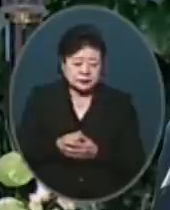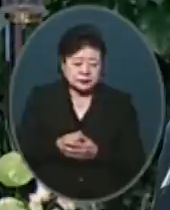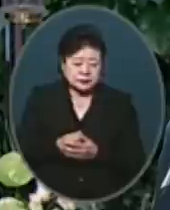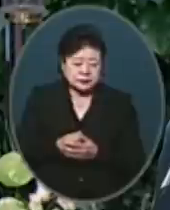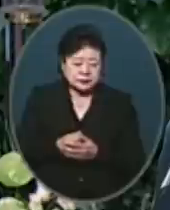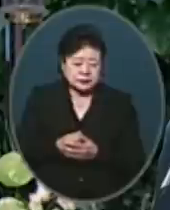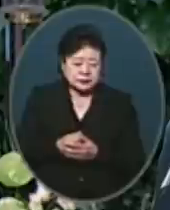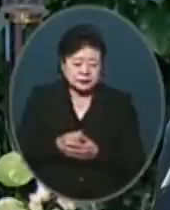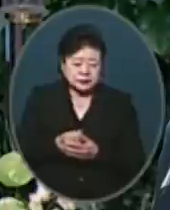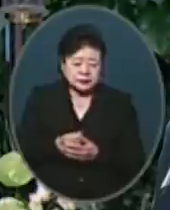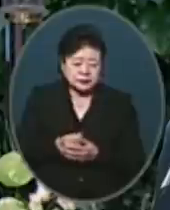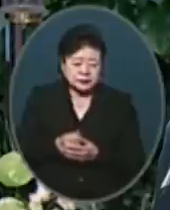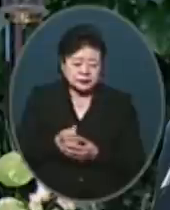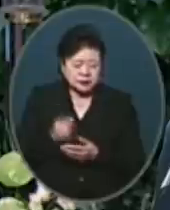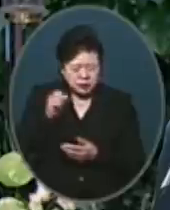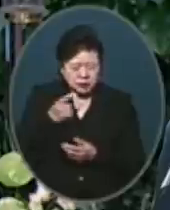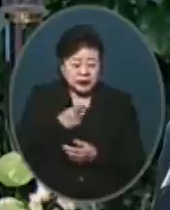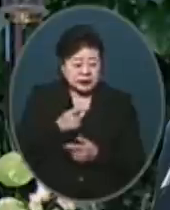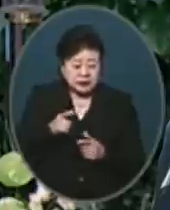손해를 당치 않습니다.